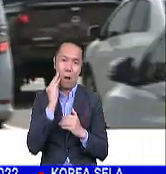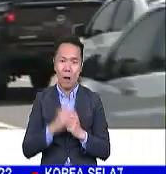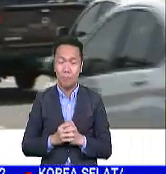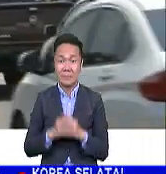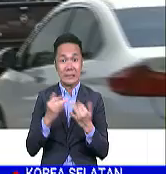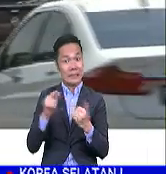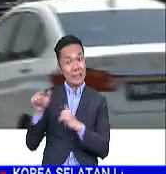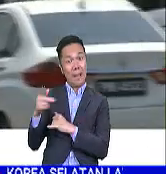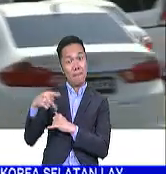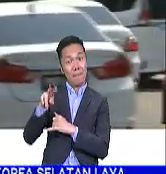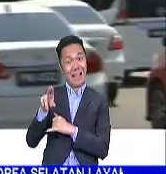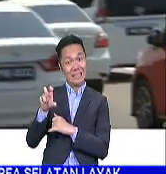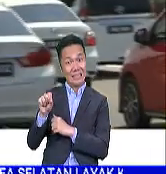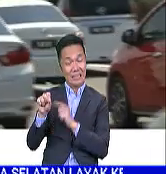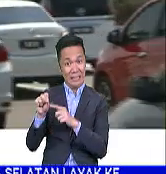turut menjangkakan